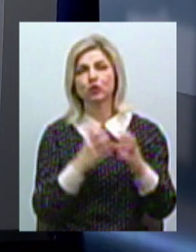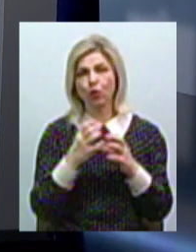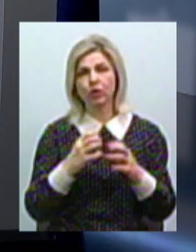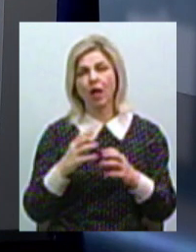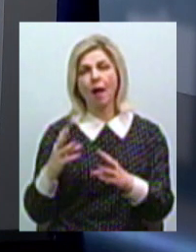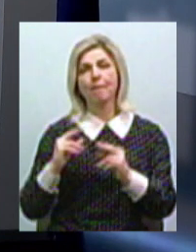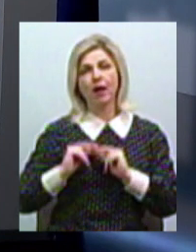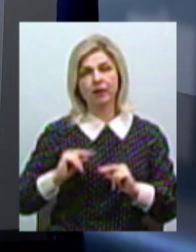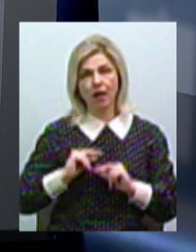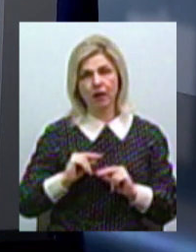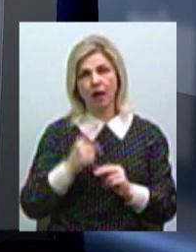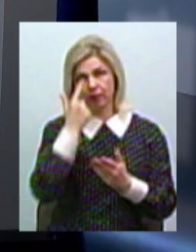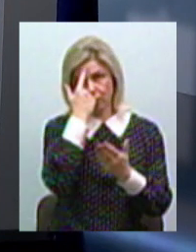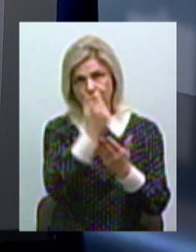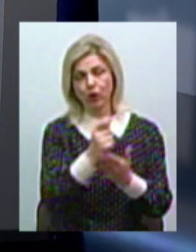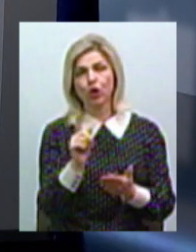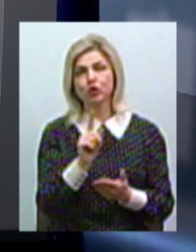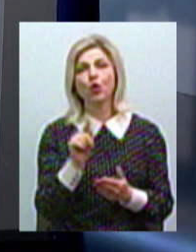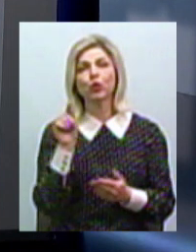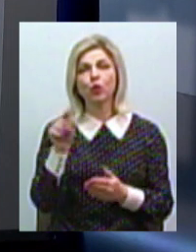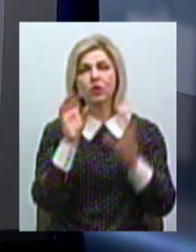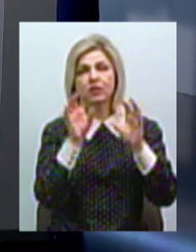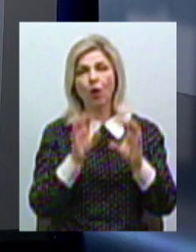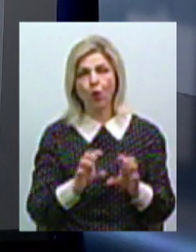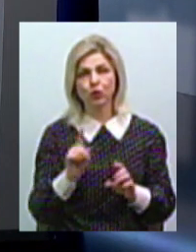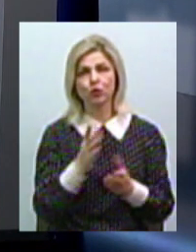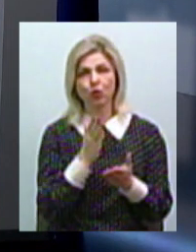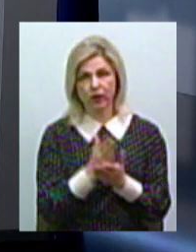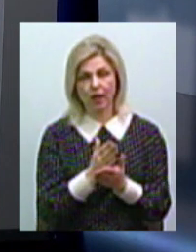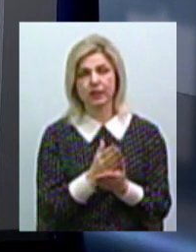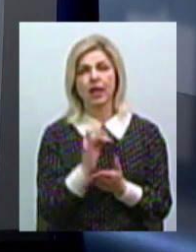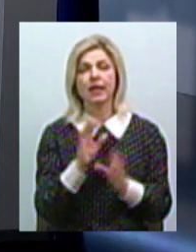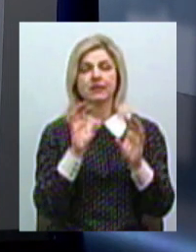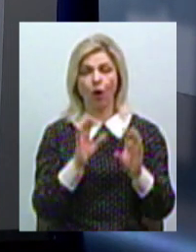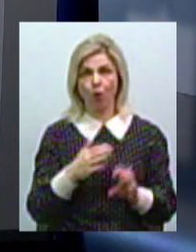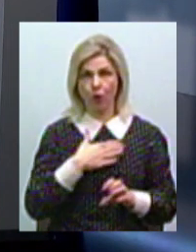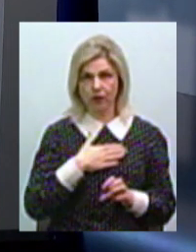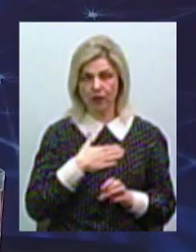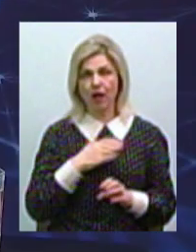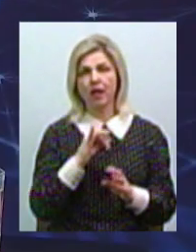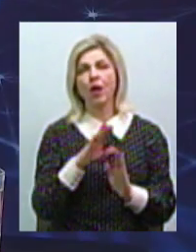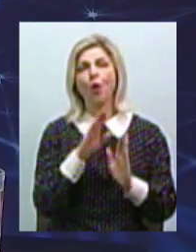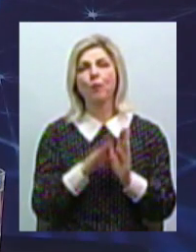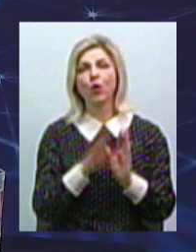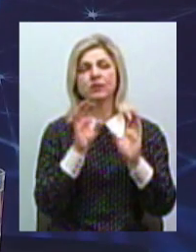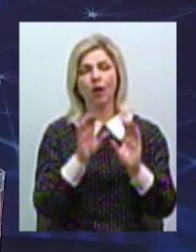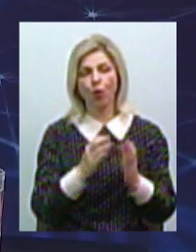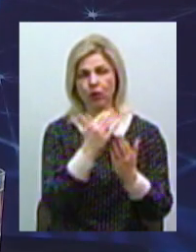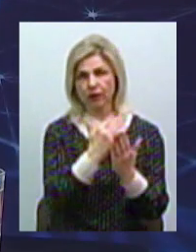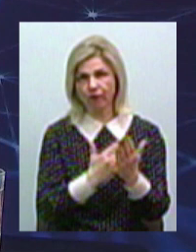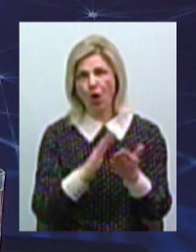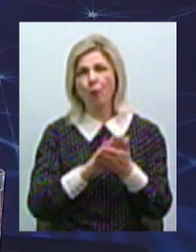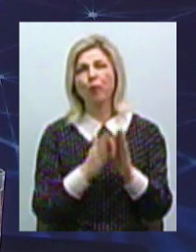тому, що те законодавство, яке на даний час функціонує, і закон, про який ми сьогодні вже говорили, і підзаконні нормативні правові акти щодо і положень